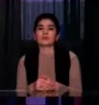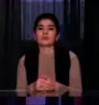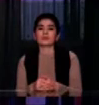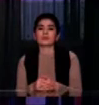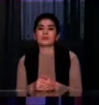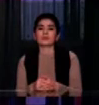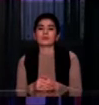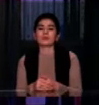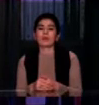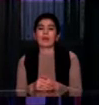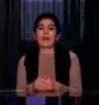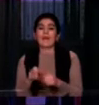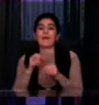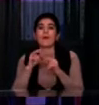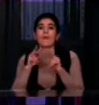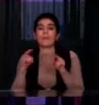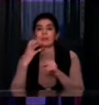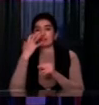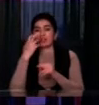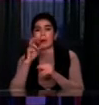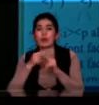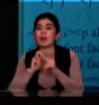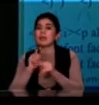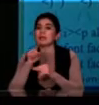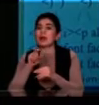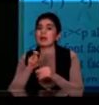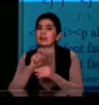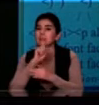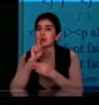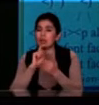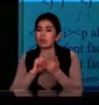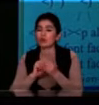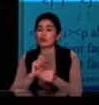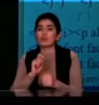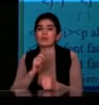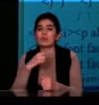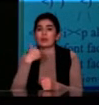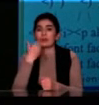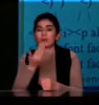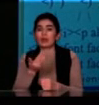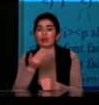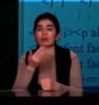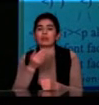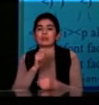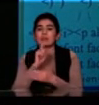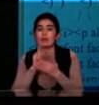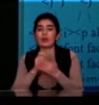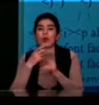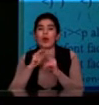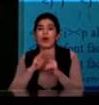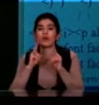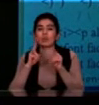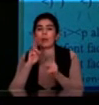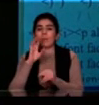Около рисунка вместо белого пространства такого можно задать границу этого рисунка. Это задается